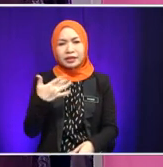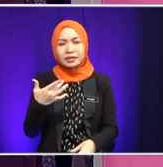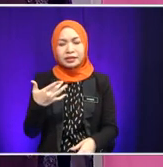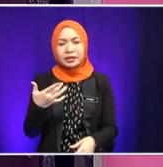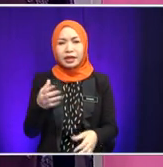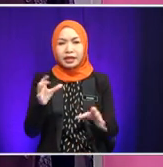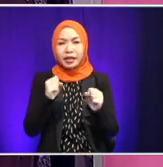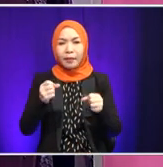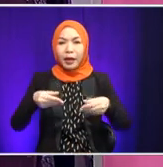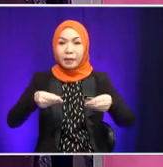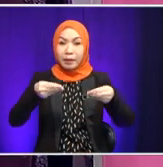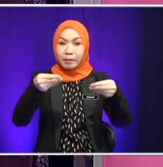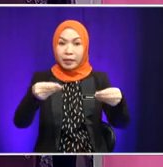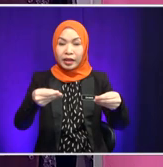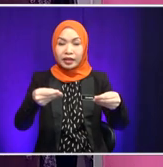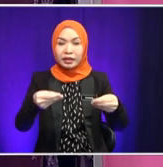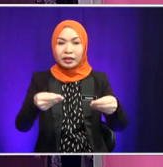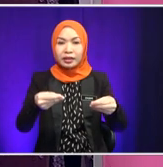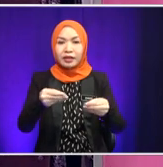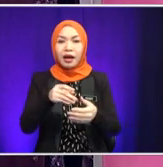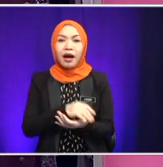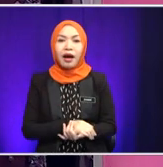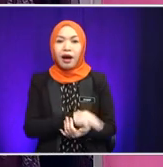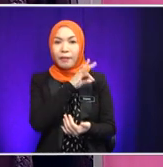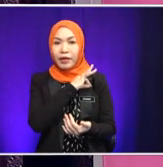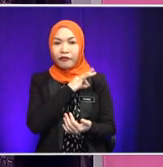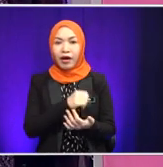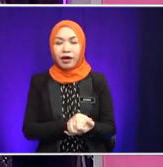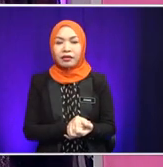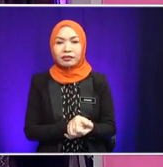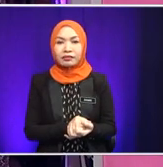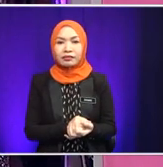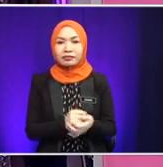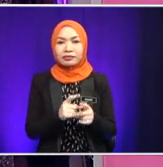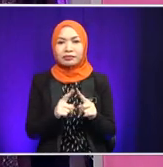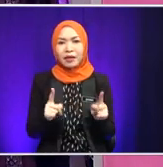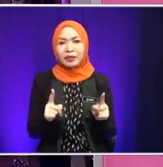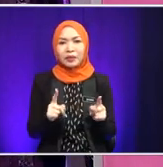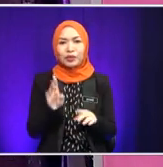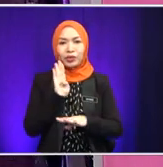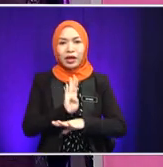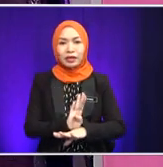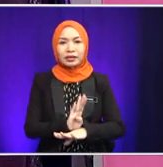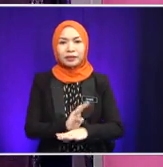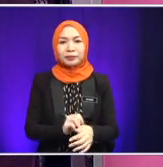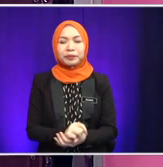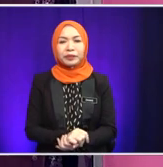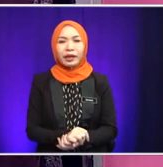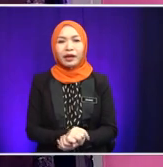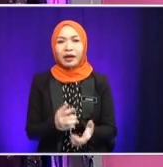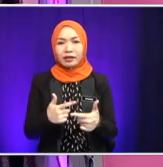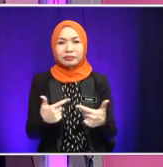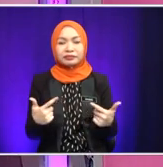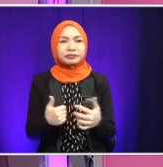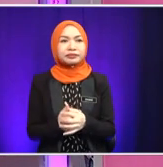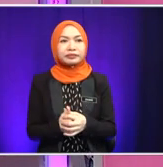tinggalkan budaya-budaya yang tradisi yang kita ada di Malaysia ini dan juga kurang memahami pantang larang kaum lain ya kurang